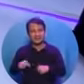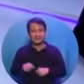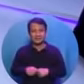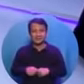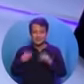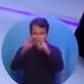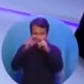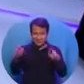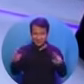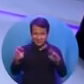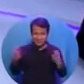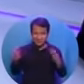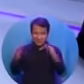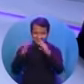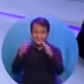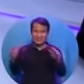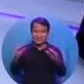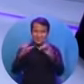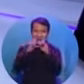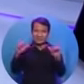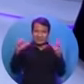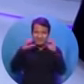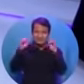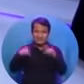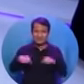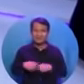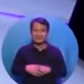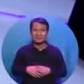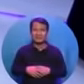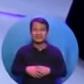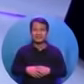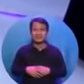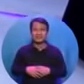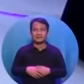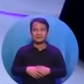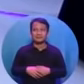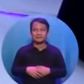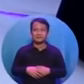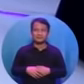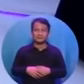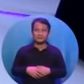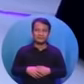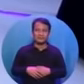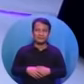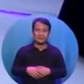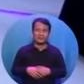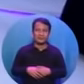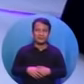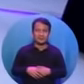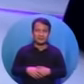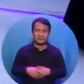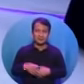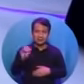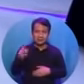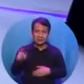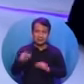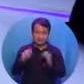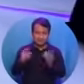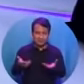yung bubong mo, wala kang bubong? Face mask pa rin. Kasi ulap eh. Anyway, tablado,